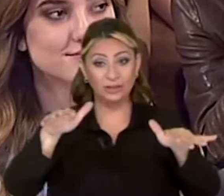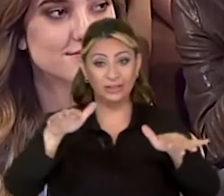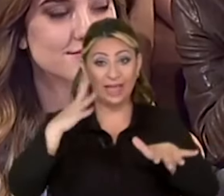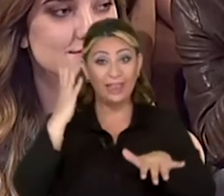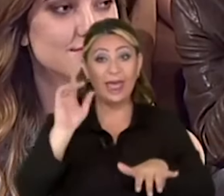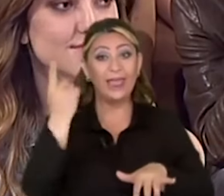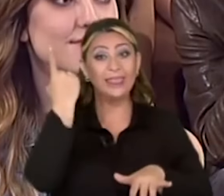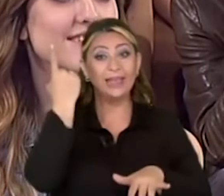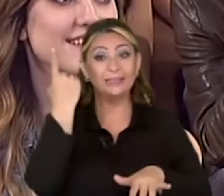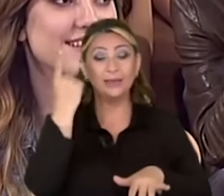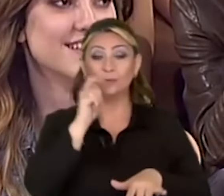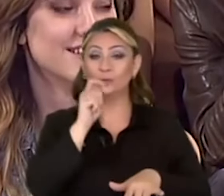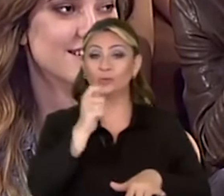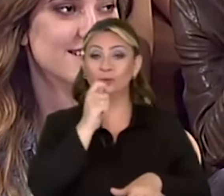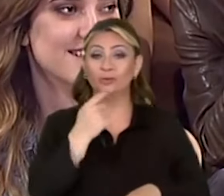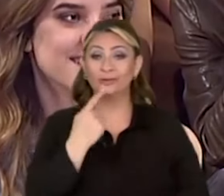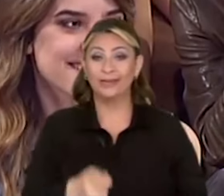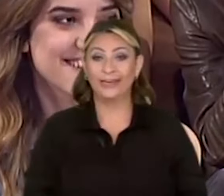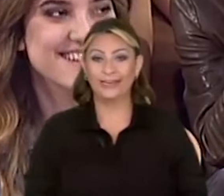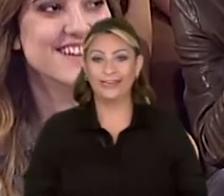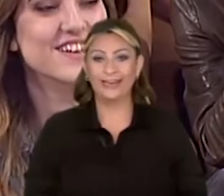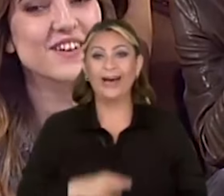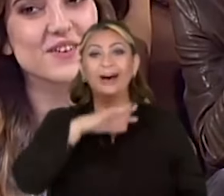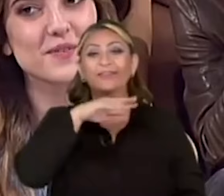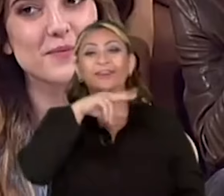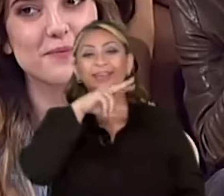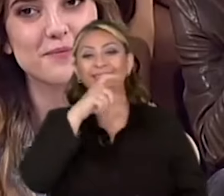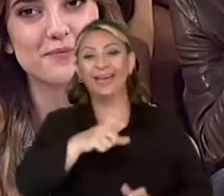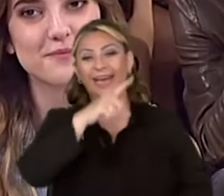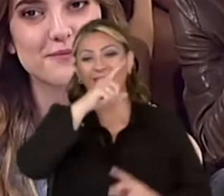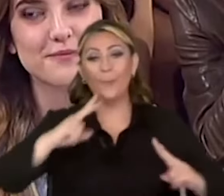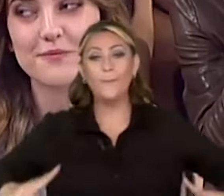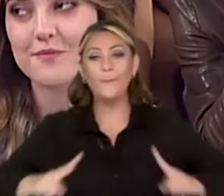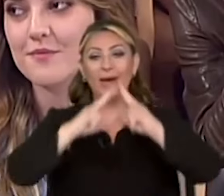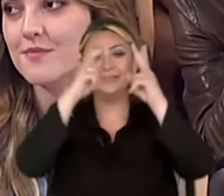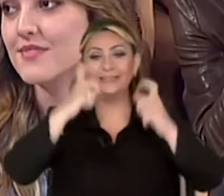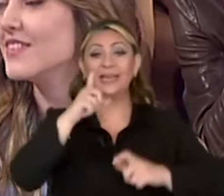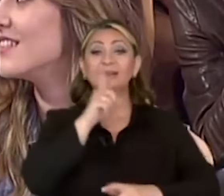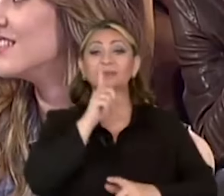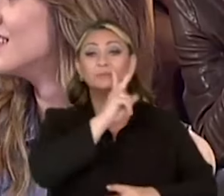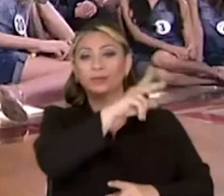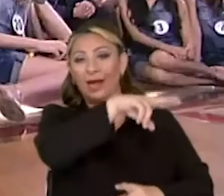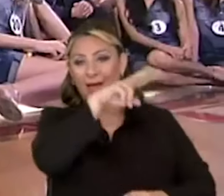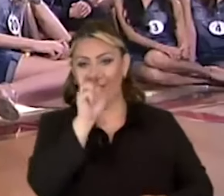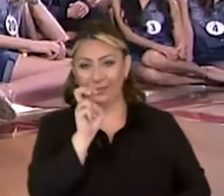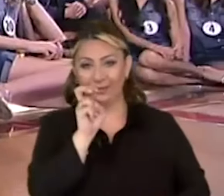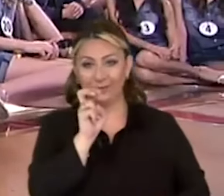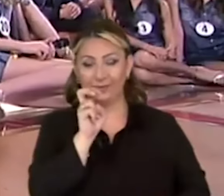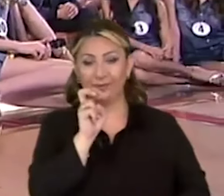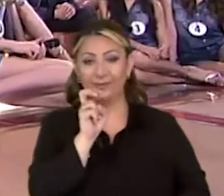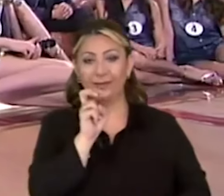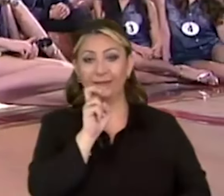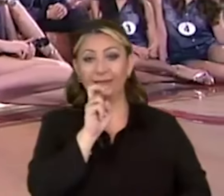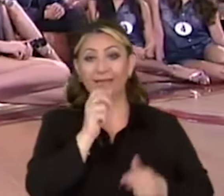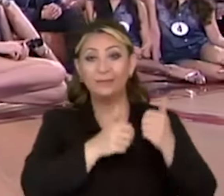en enteresan sunucu diye. Paris'te yarışma çünkü İngiliz formatlıydı.